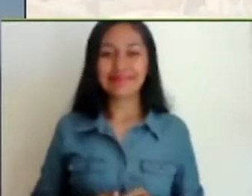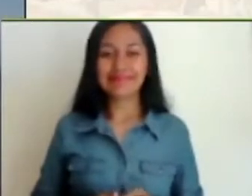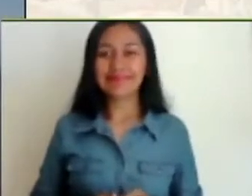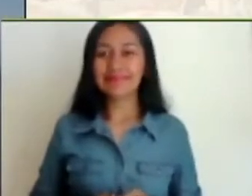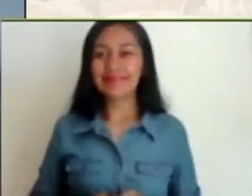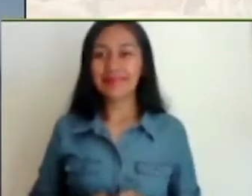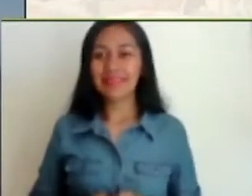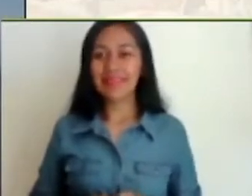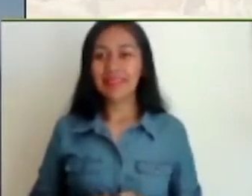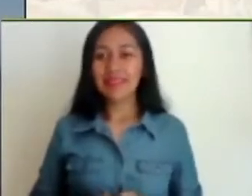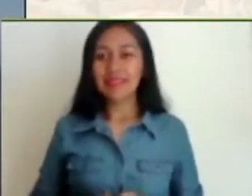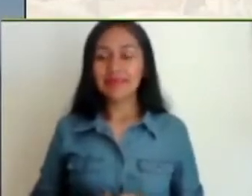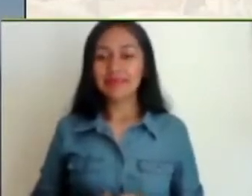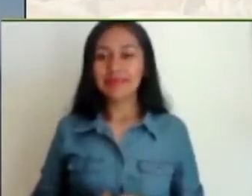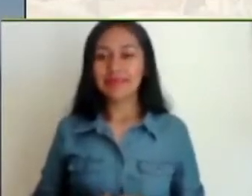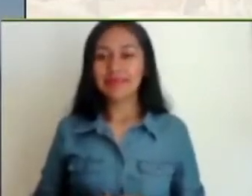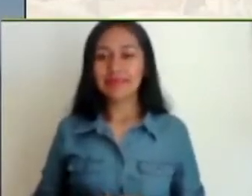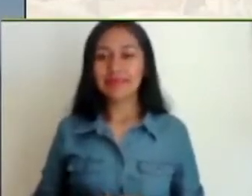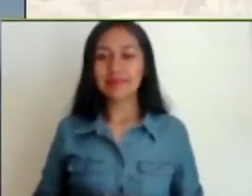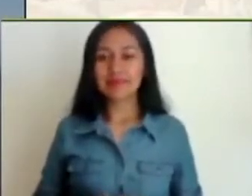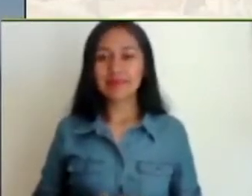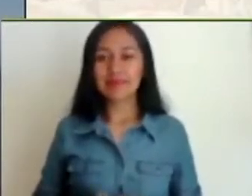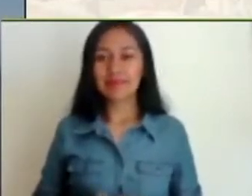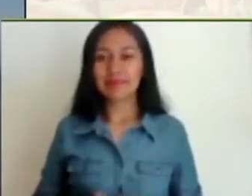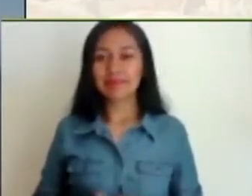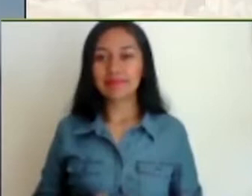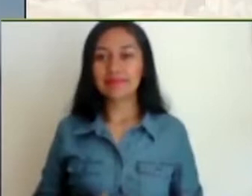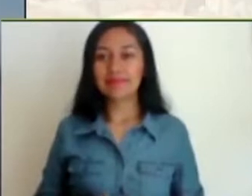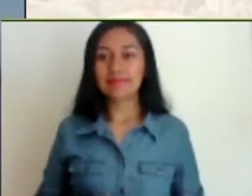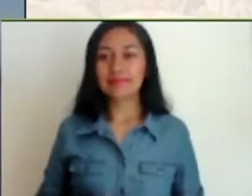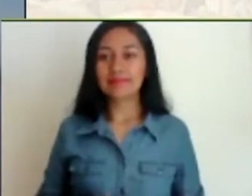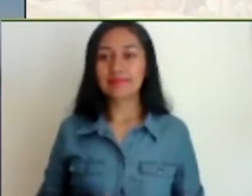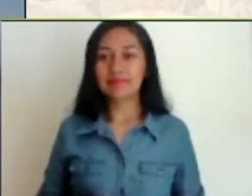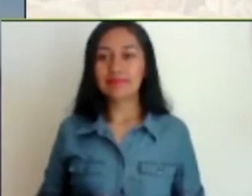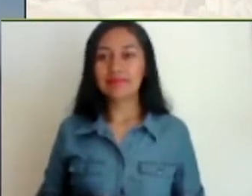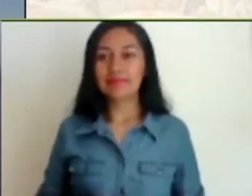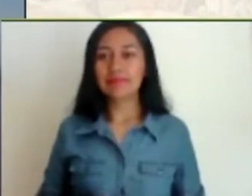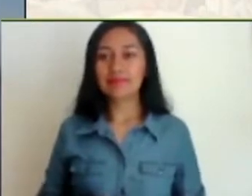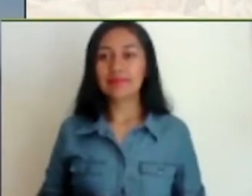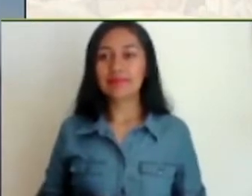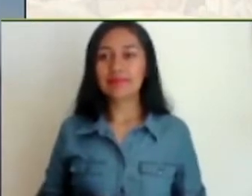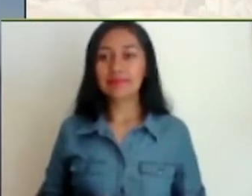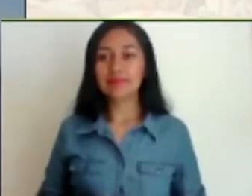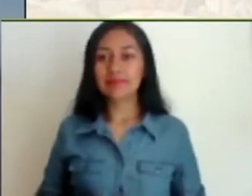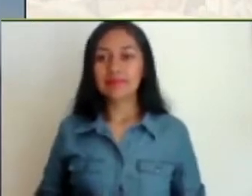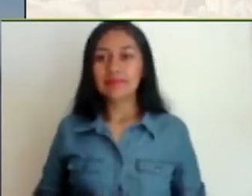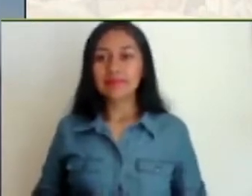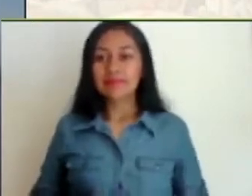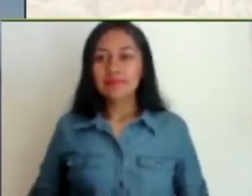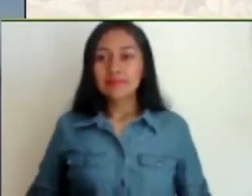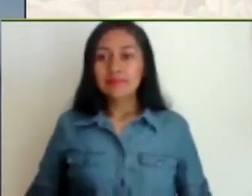Venezia assunse la strenua sostenitrice dell'ipotesi contagionista assunse il ruolo